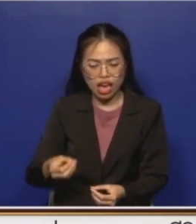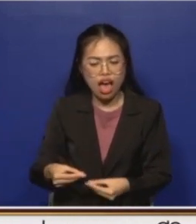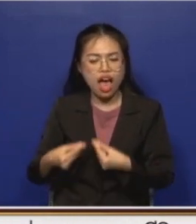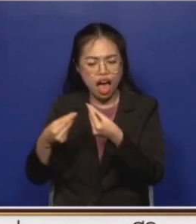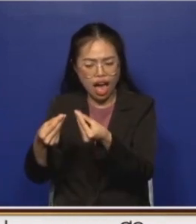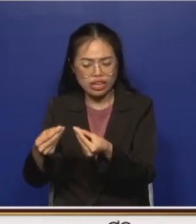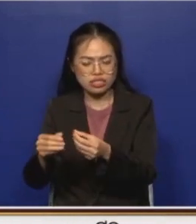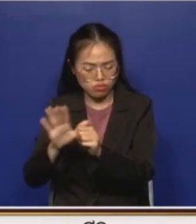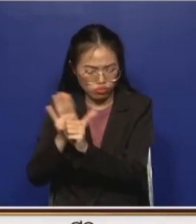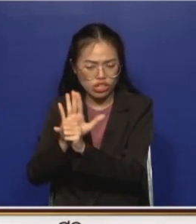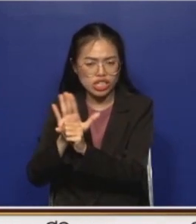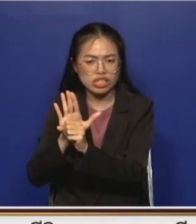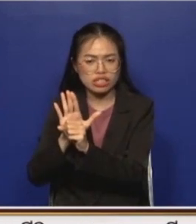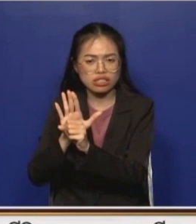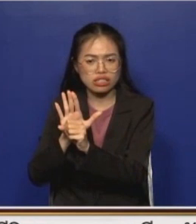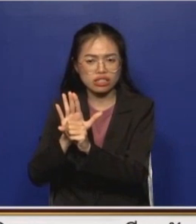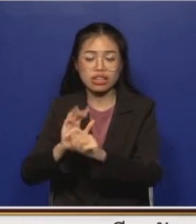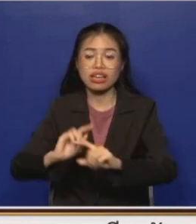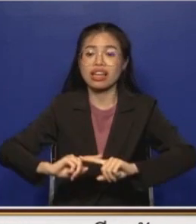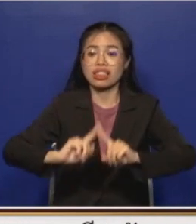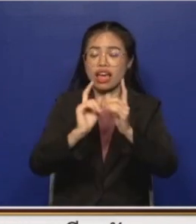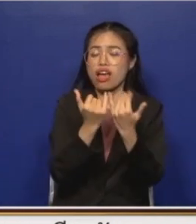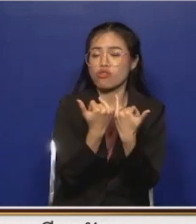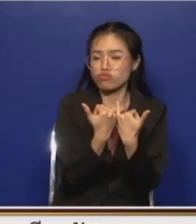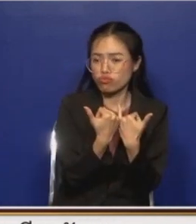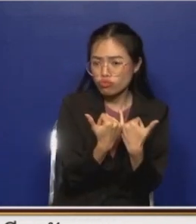ครับว่า 1.9 ล้านล้านเกิดอะไรขึ้นบ้างฮะ